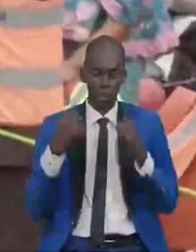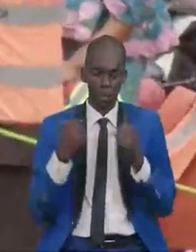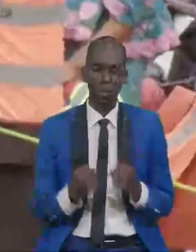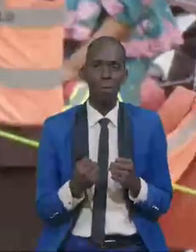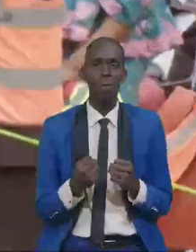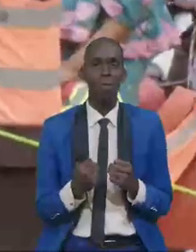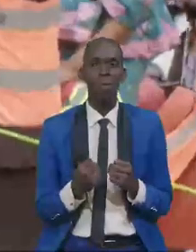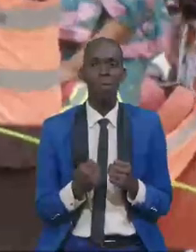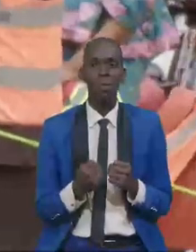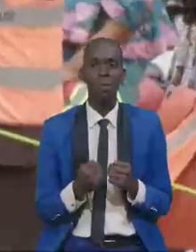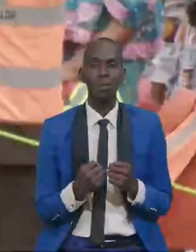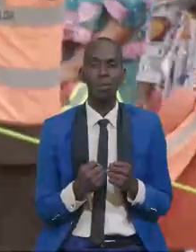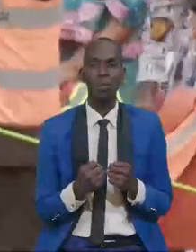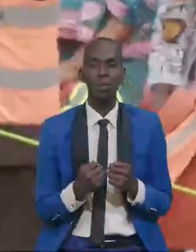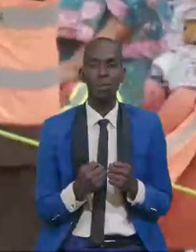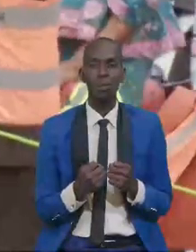La puissance.